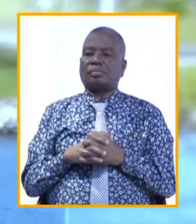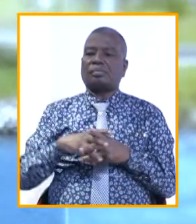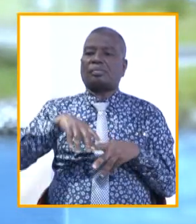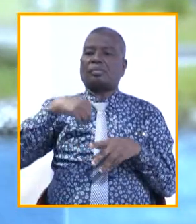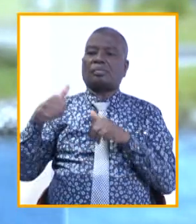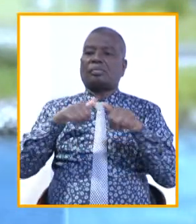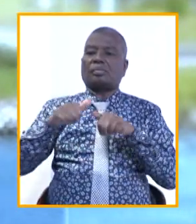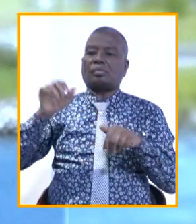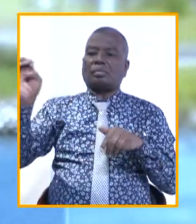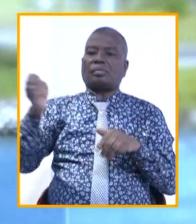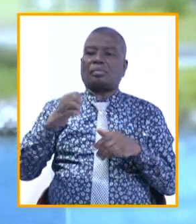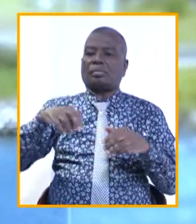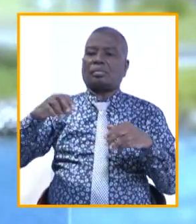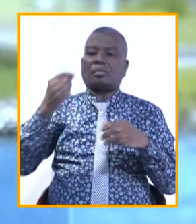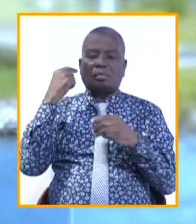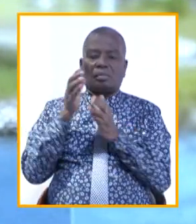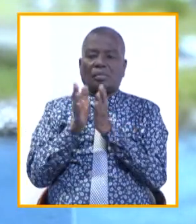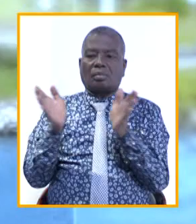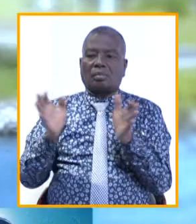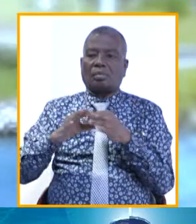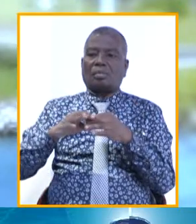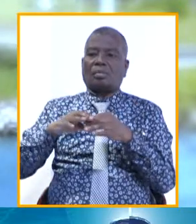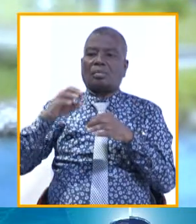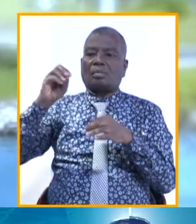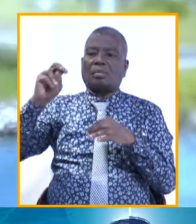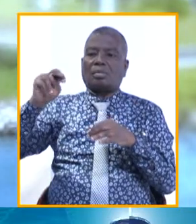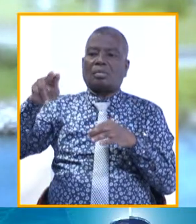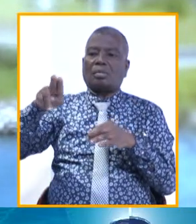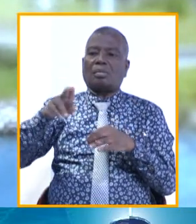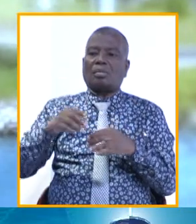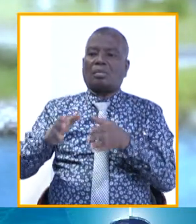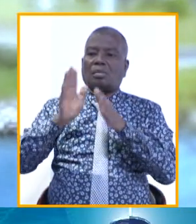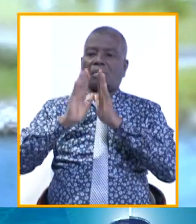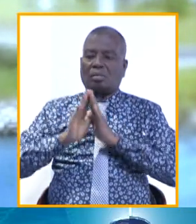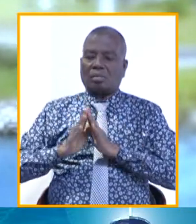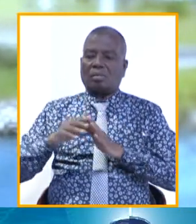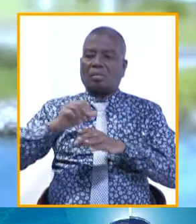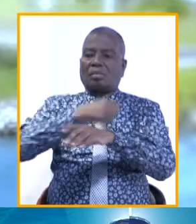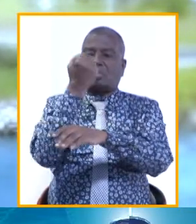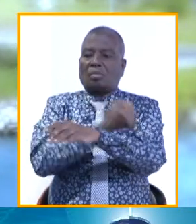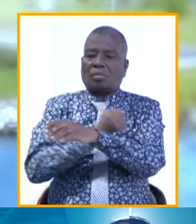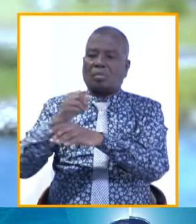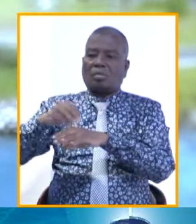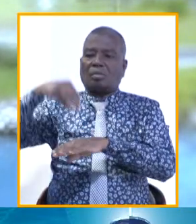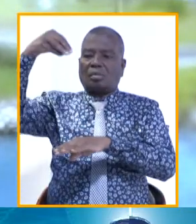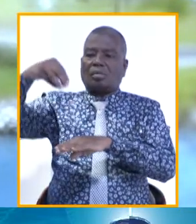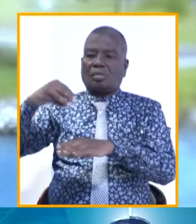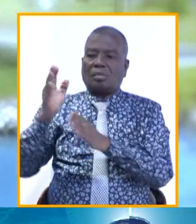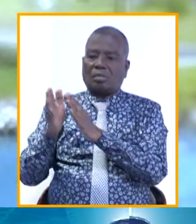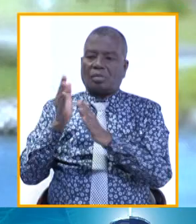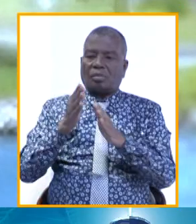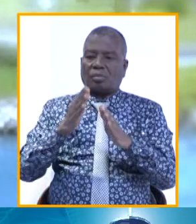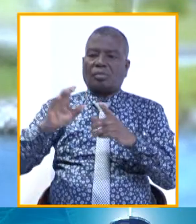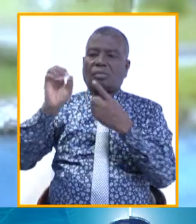Autre actualité, le secrétaire général des Nations Unies demande aux autorités maliennes de régler la situation